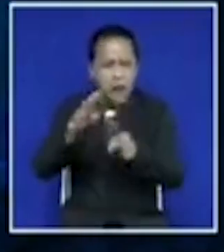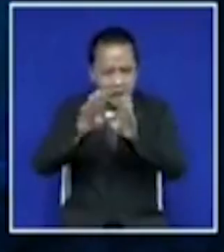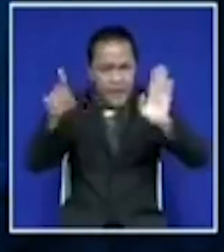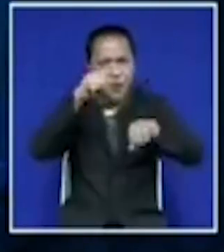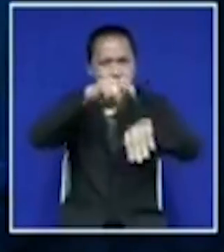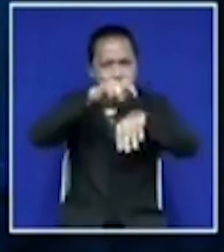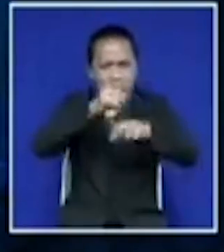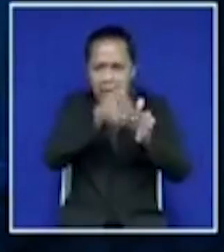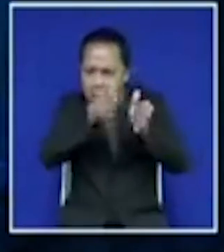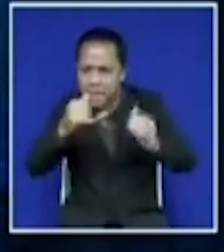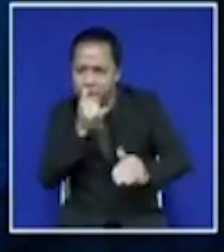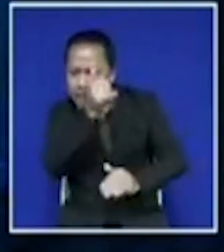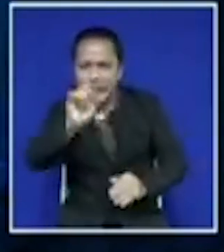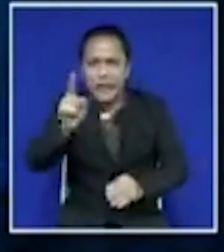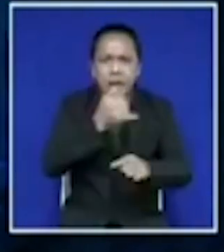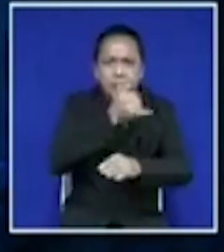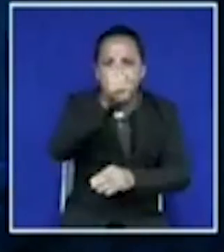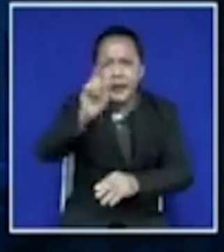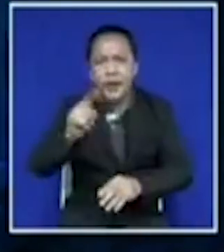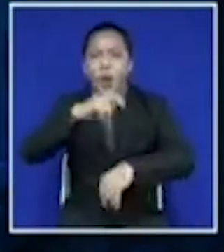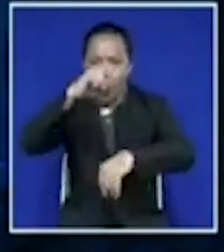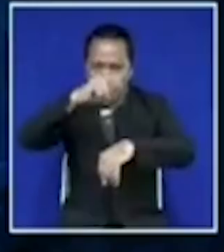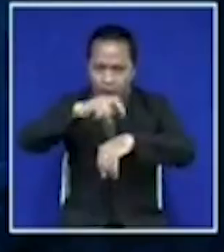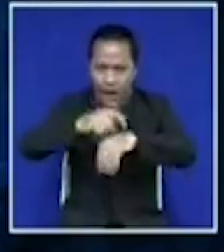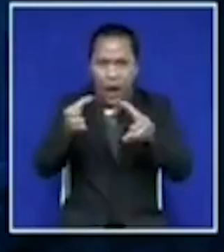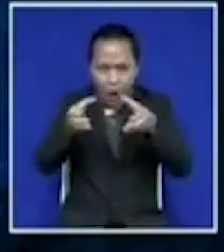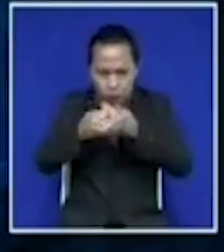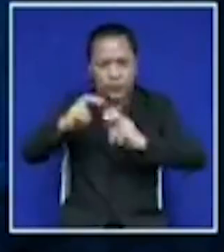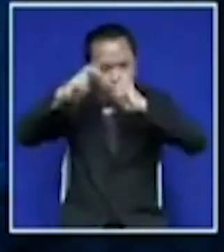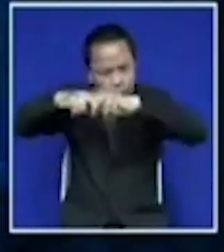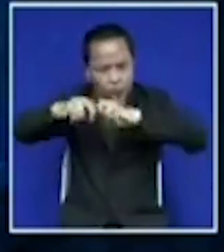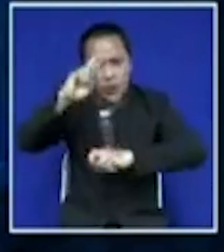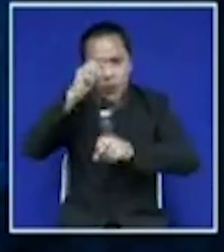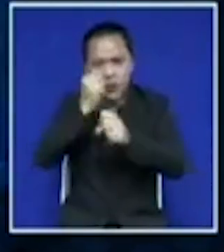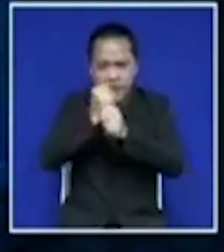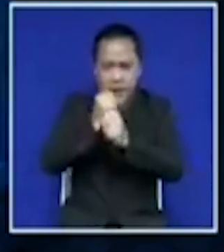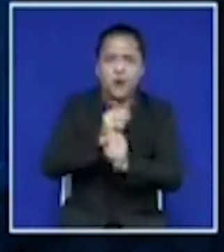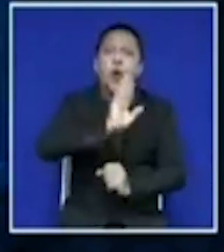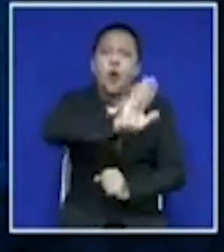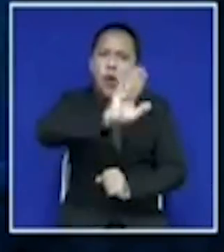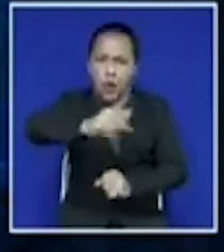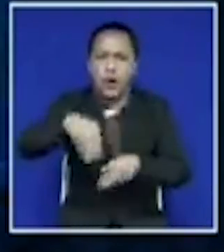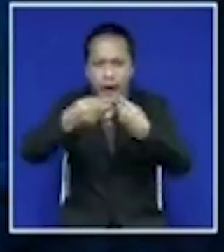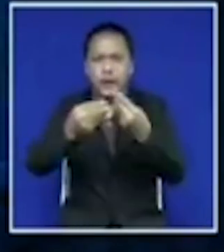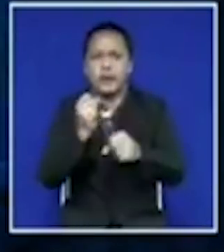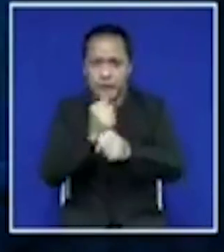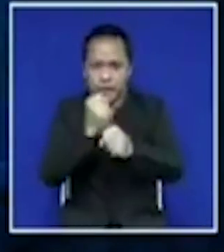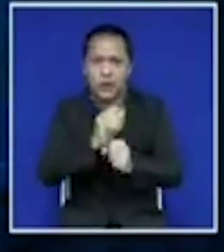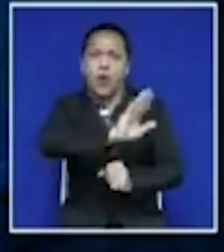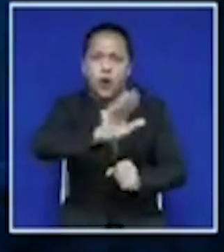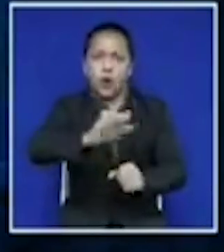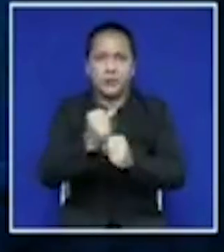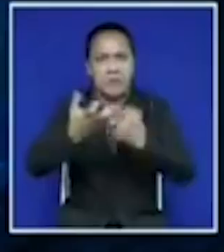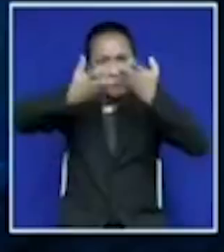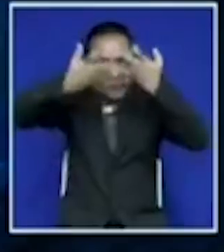ไทม์ไลน์ขึ้นมาเร็วๆจะได้รู้สักทีให้เวลากับทีมสอบสวนโรคกันทำงานกันเต็มที่หน่อยนะครับตอนนี้ก็ทำ